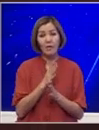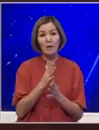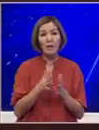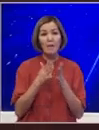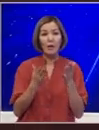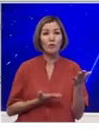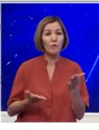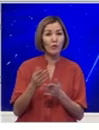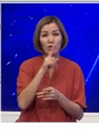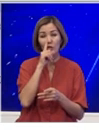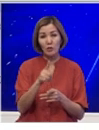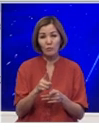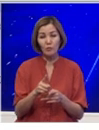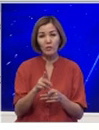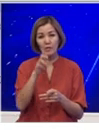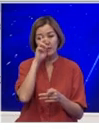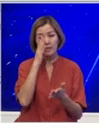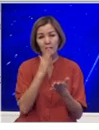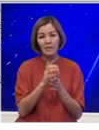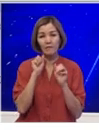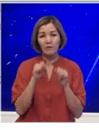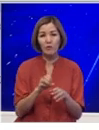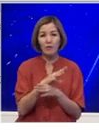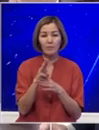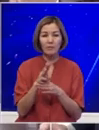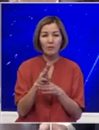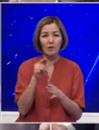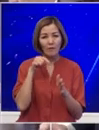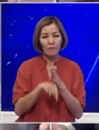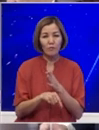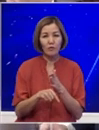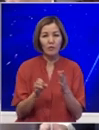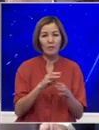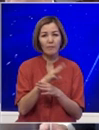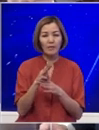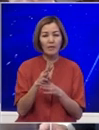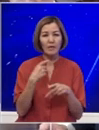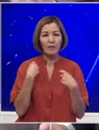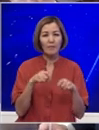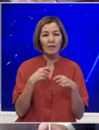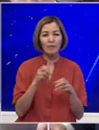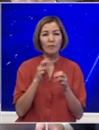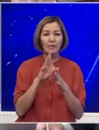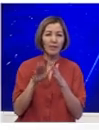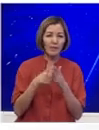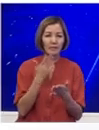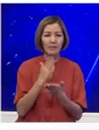большого урожая зерна, в стране есть возможности для обеспечения внутреннего спроса и продовольственной безопасности.